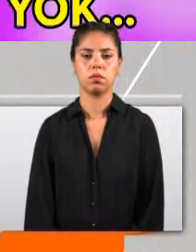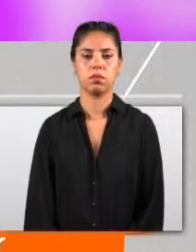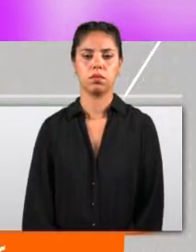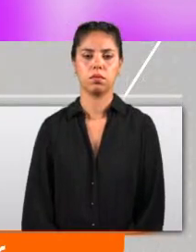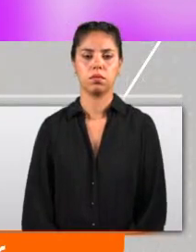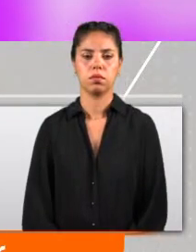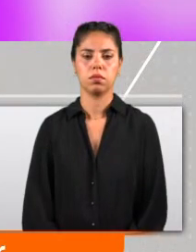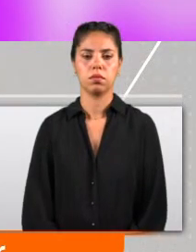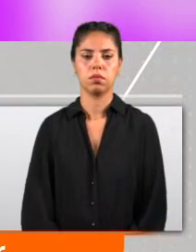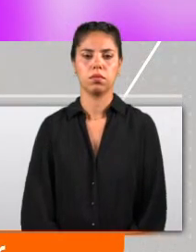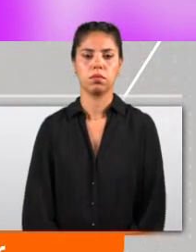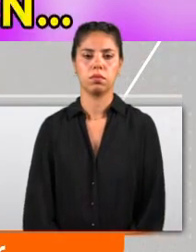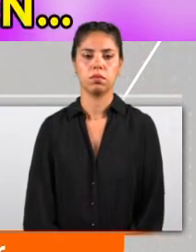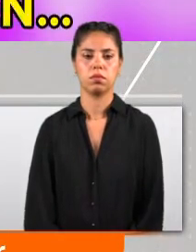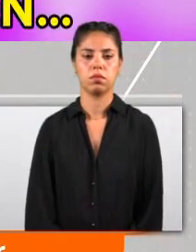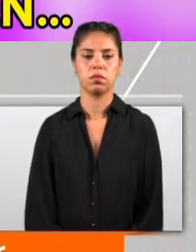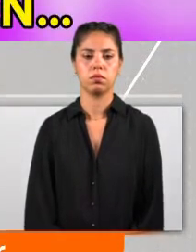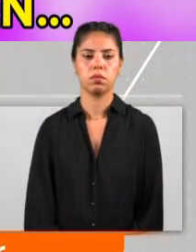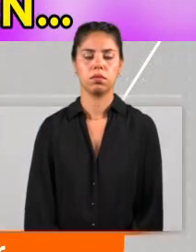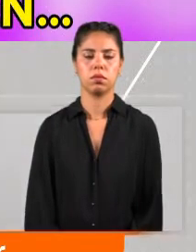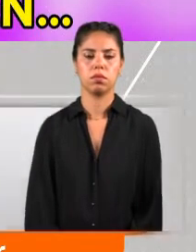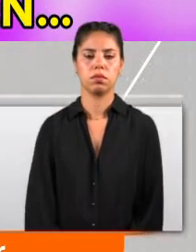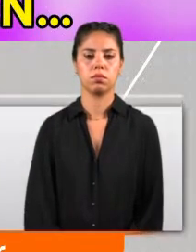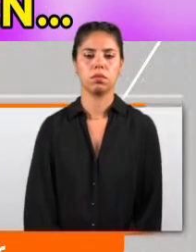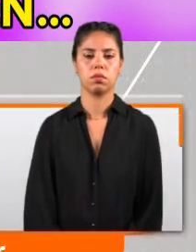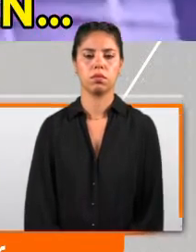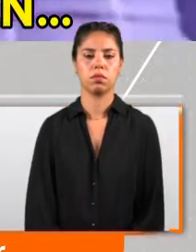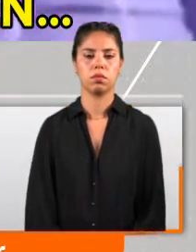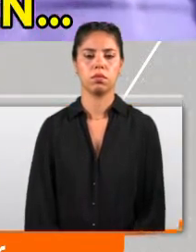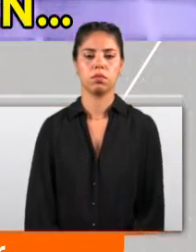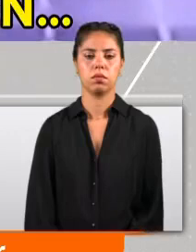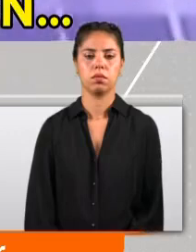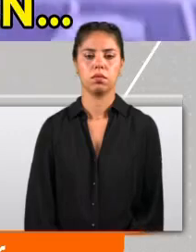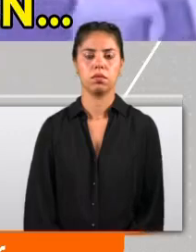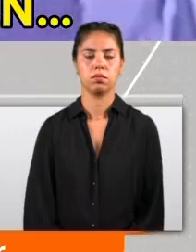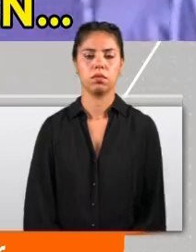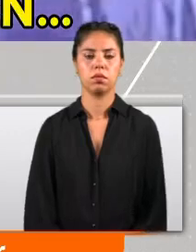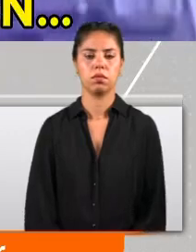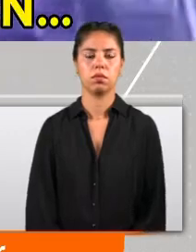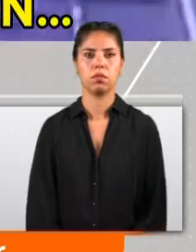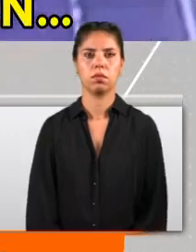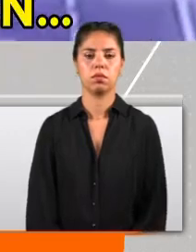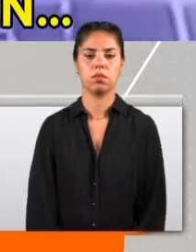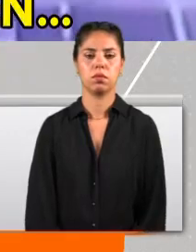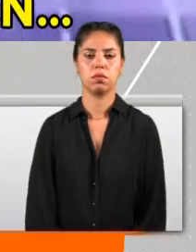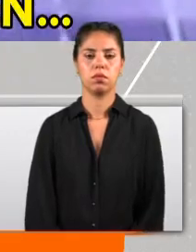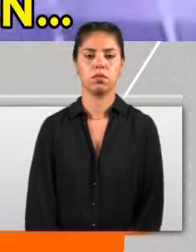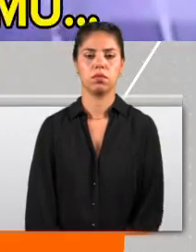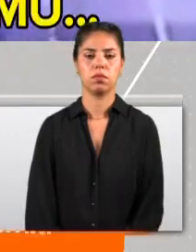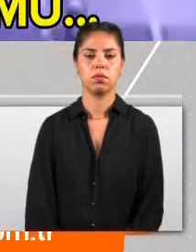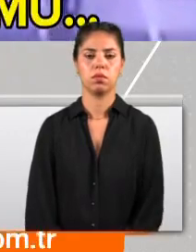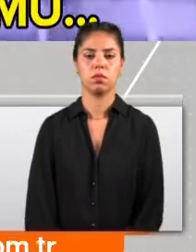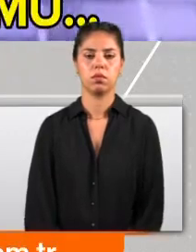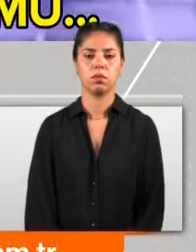gerek yok. Abi çevirme yani falan olursa ne olacak? Eskort arıyor, ben sana konum atıyorum. Sen buraya geldin. Konum hata hata geliyorsun. Tek